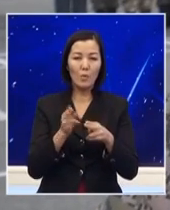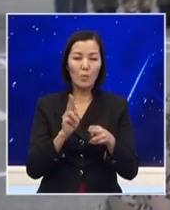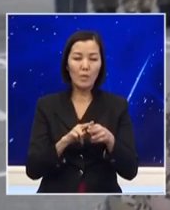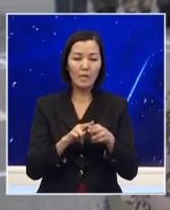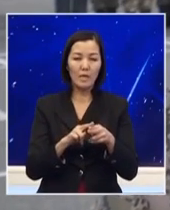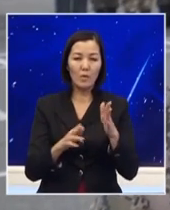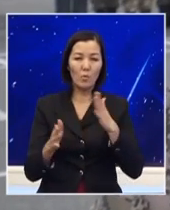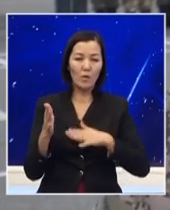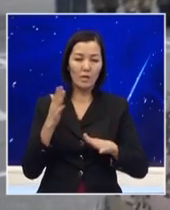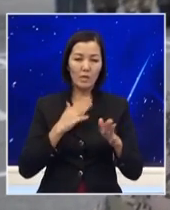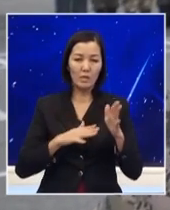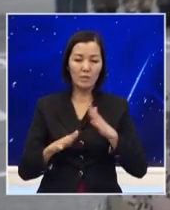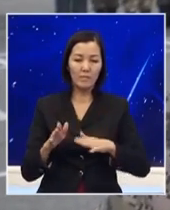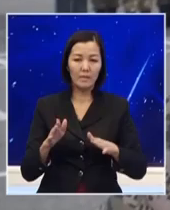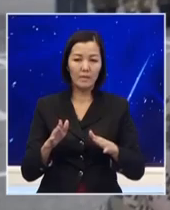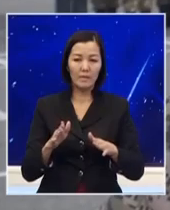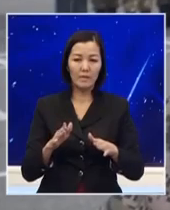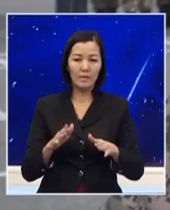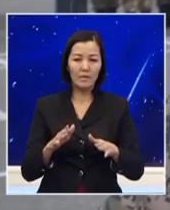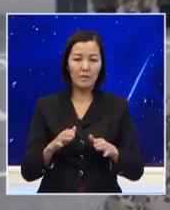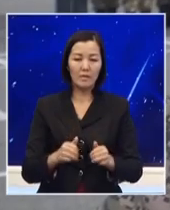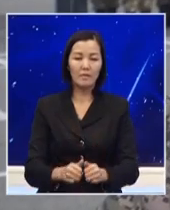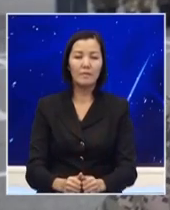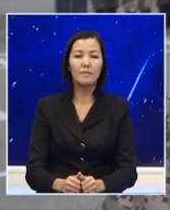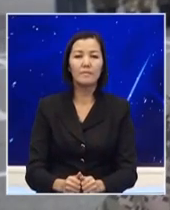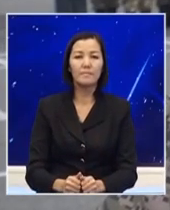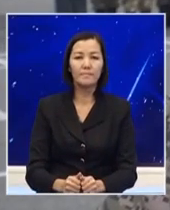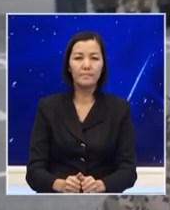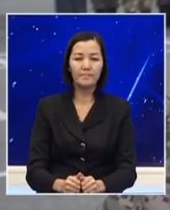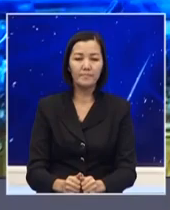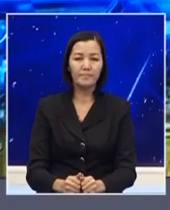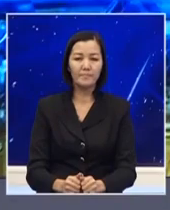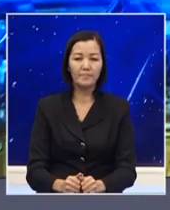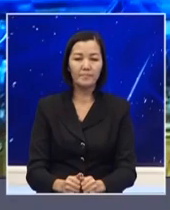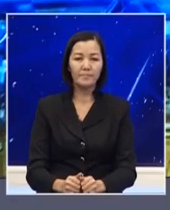осы бөлімнің әскері болғаныма өте қуаныштымын.